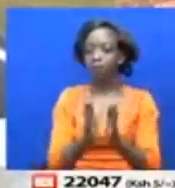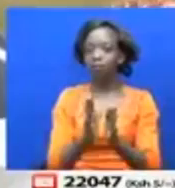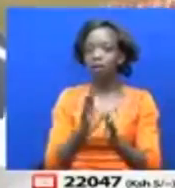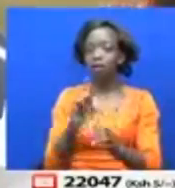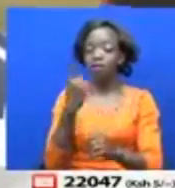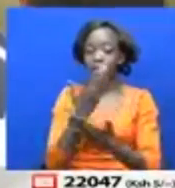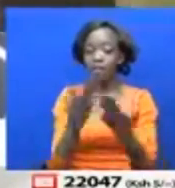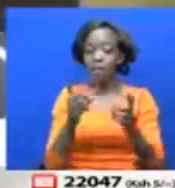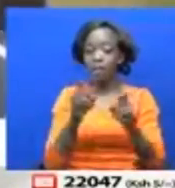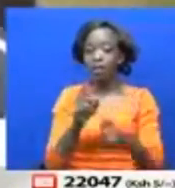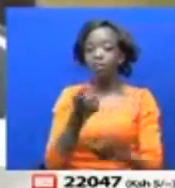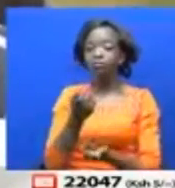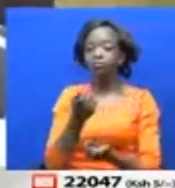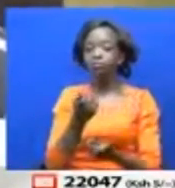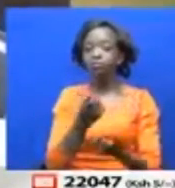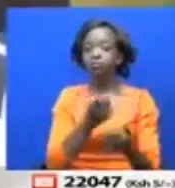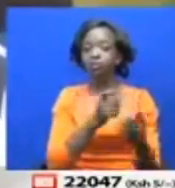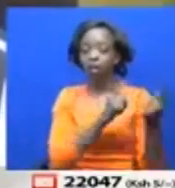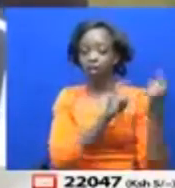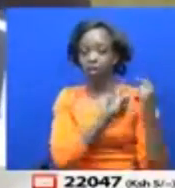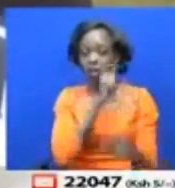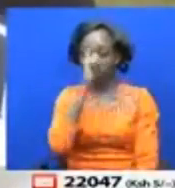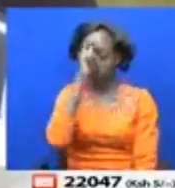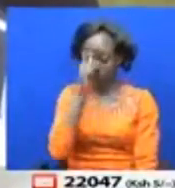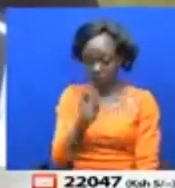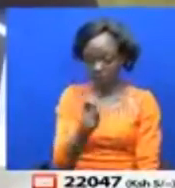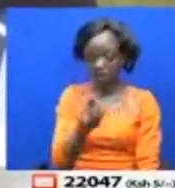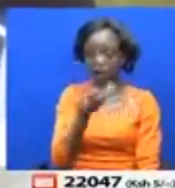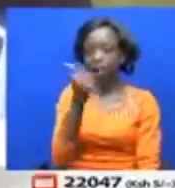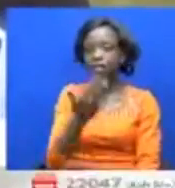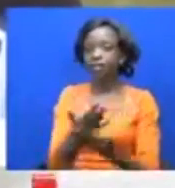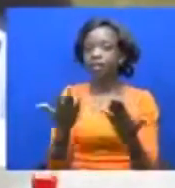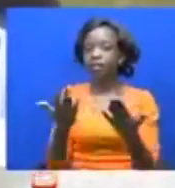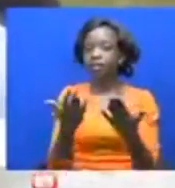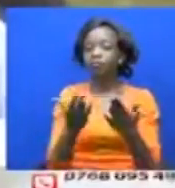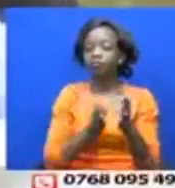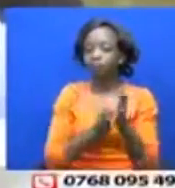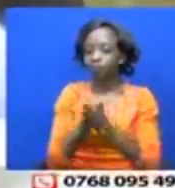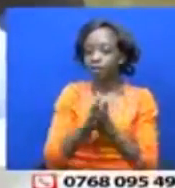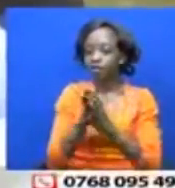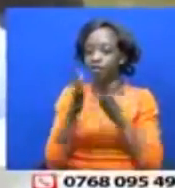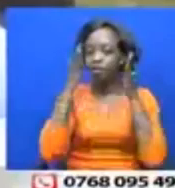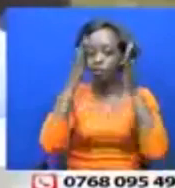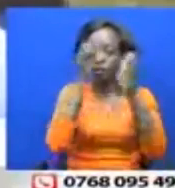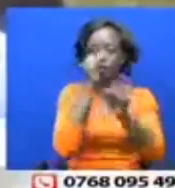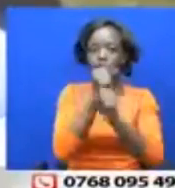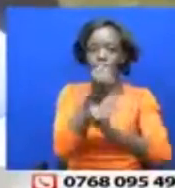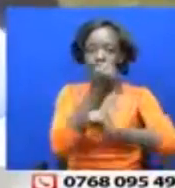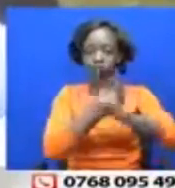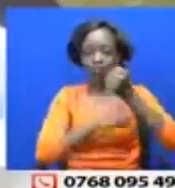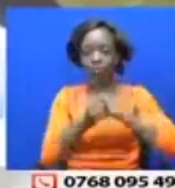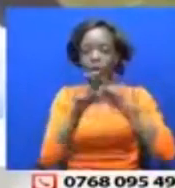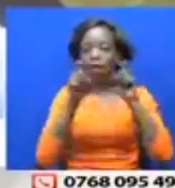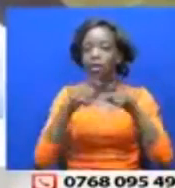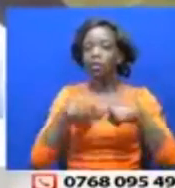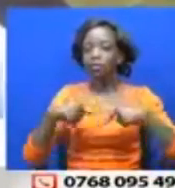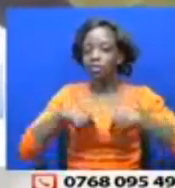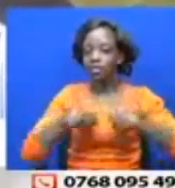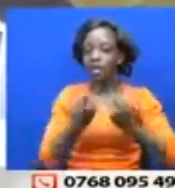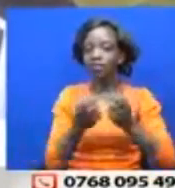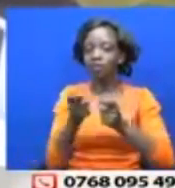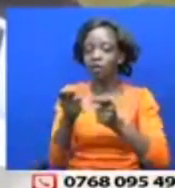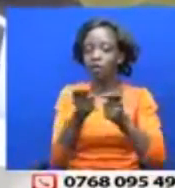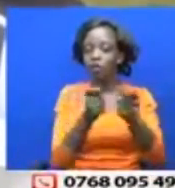thing you need is discipline. The second thing that you need is dedication and kujituma. So lazima ukuwe na self control yako